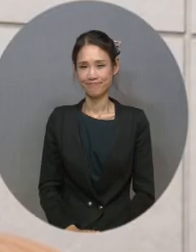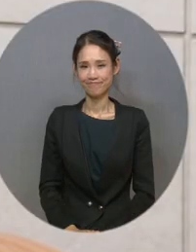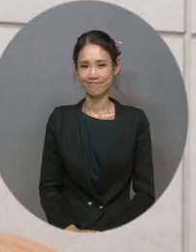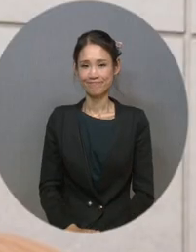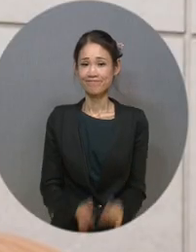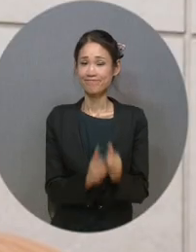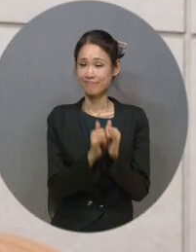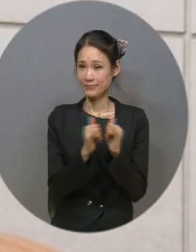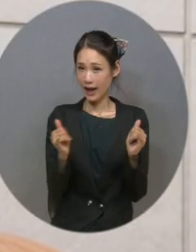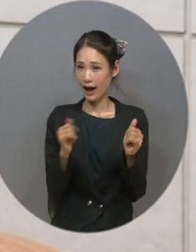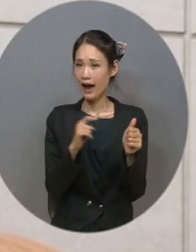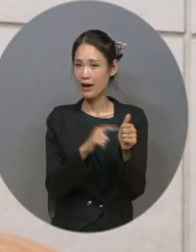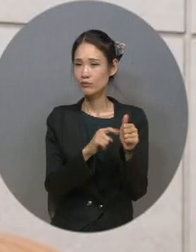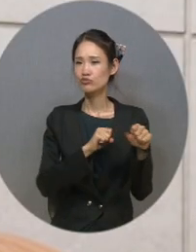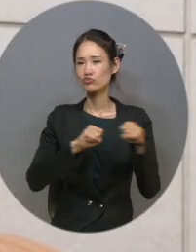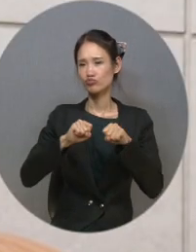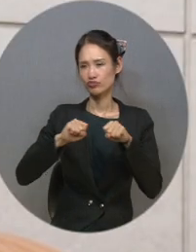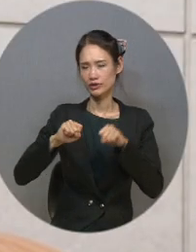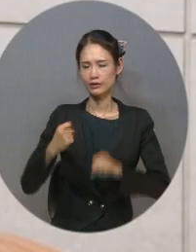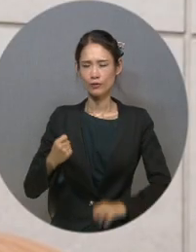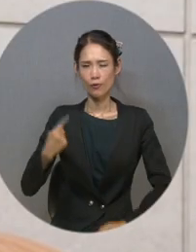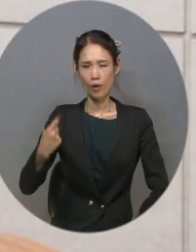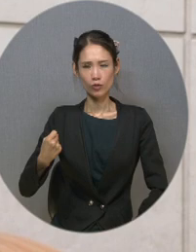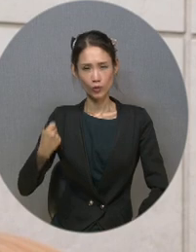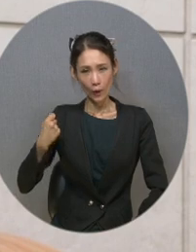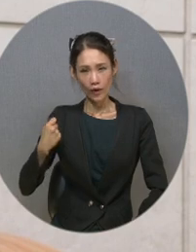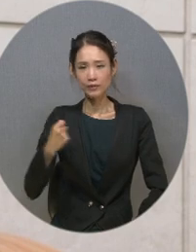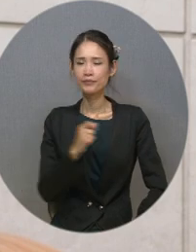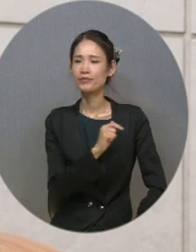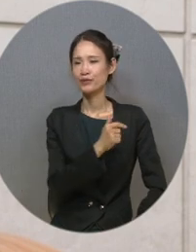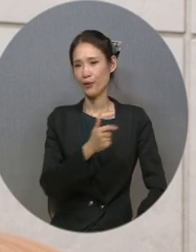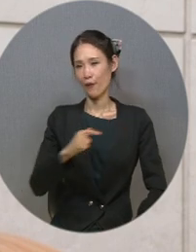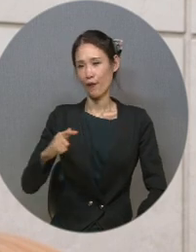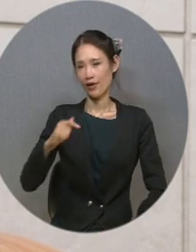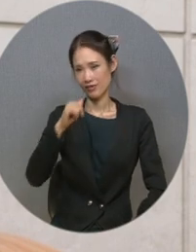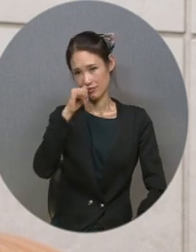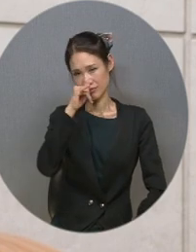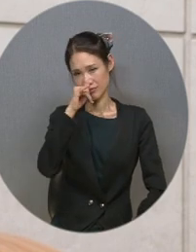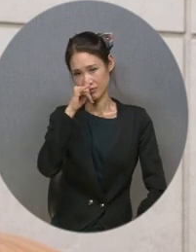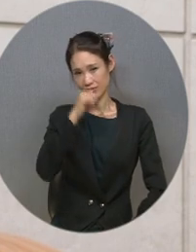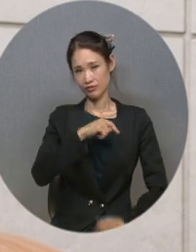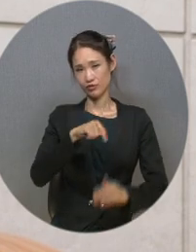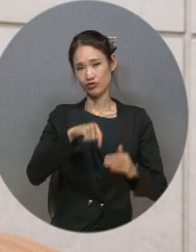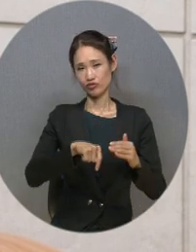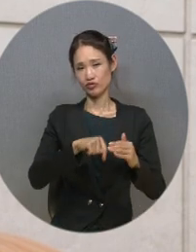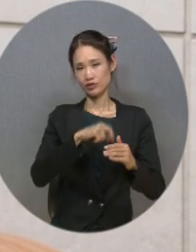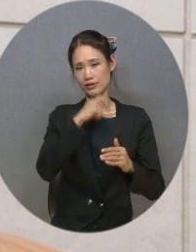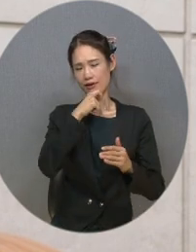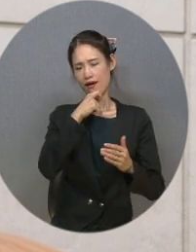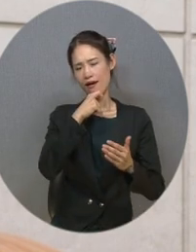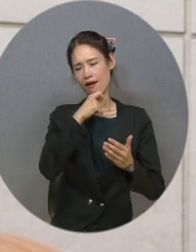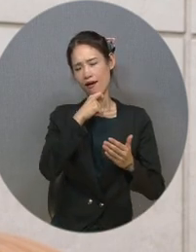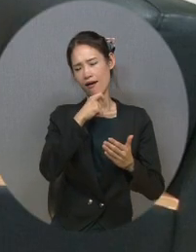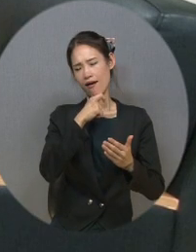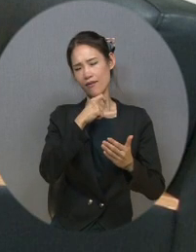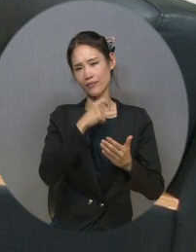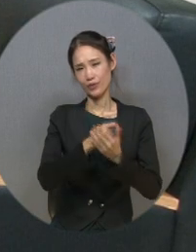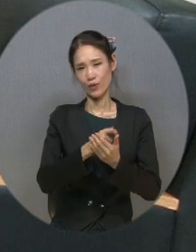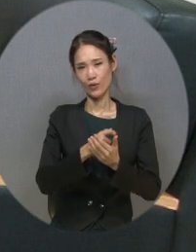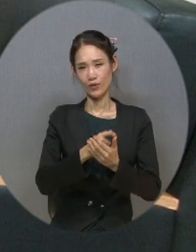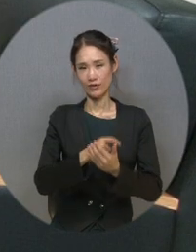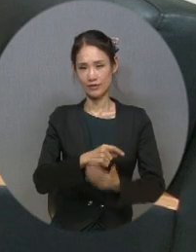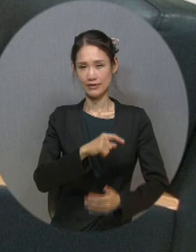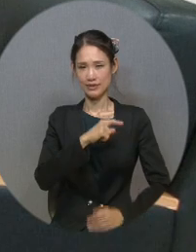사람을 움직이는 힘이 여러 가지가 있는데 그 중에서도 저는 감동이 가장